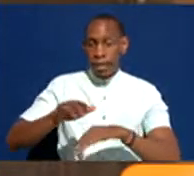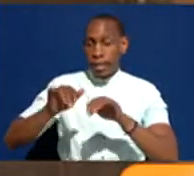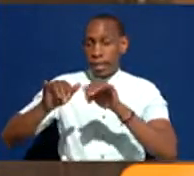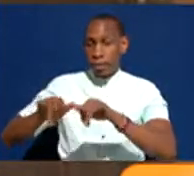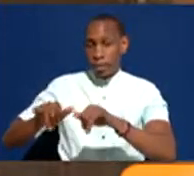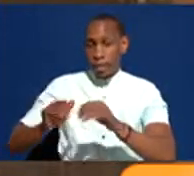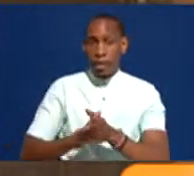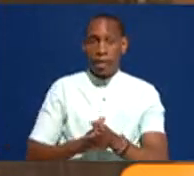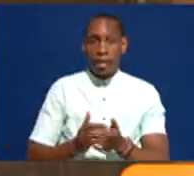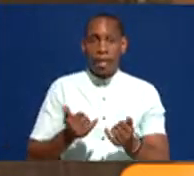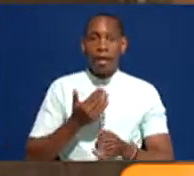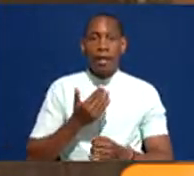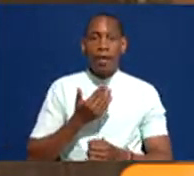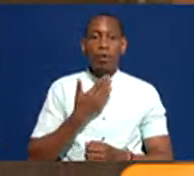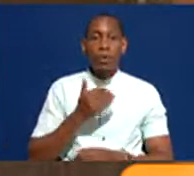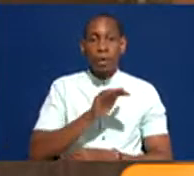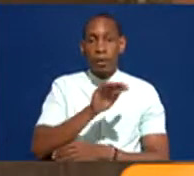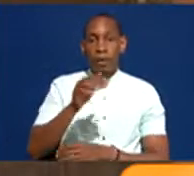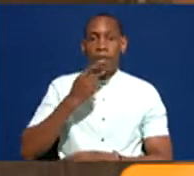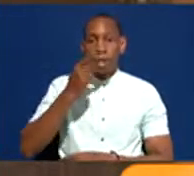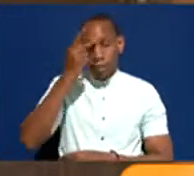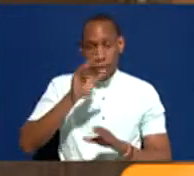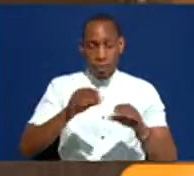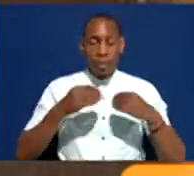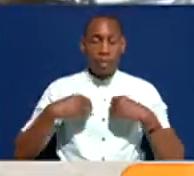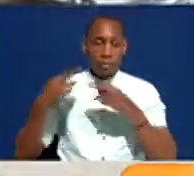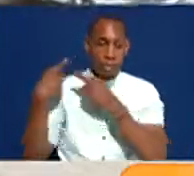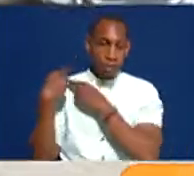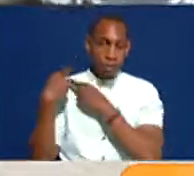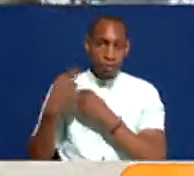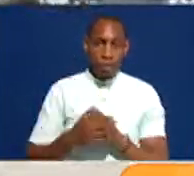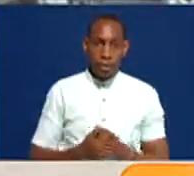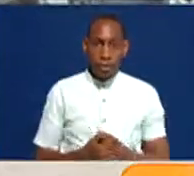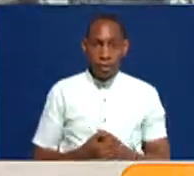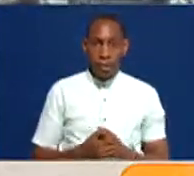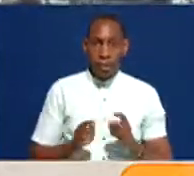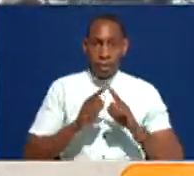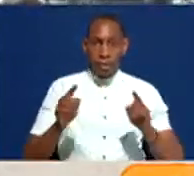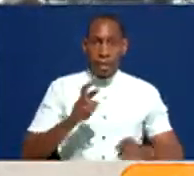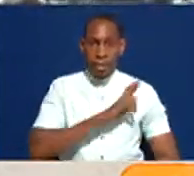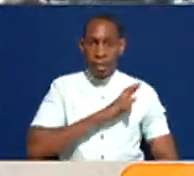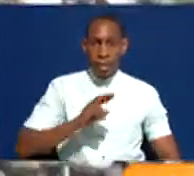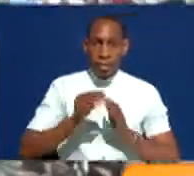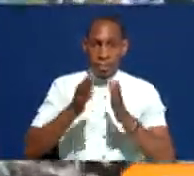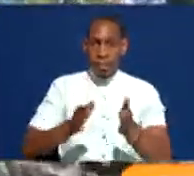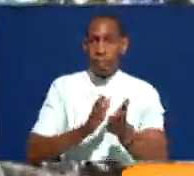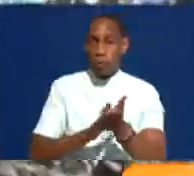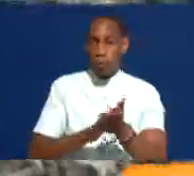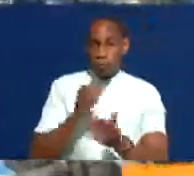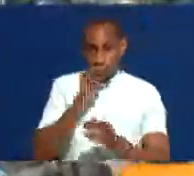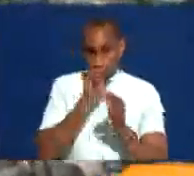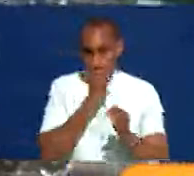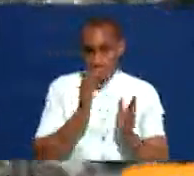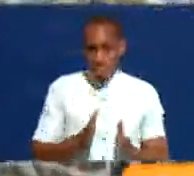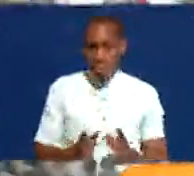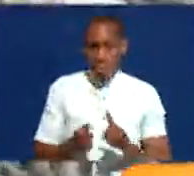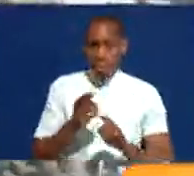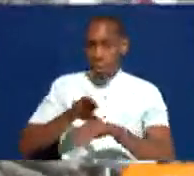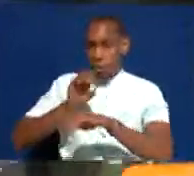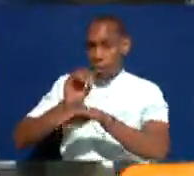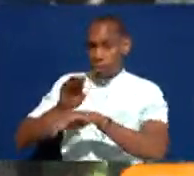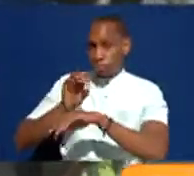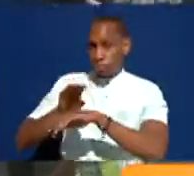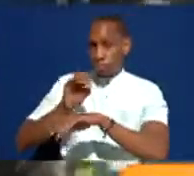we want to call all the parents, they should take their responsibility. Hata hivyo viongozi wa kidini wamependekeza watoto hao kupewa ushauri na